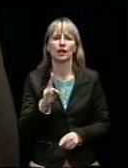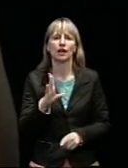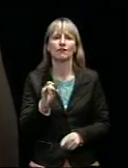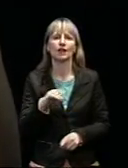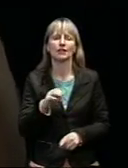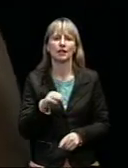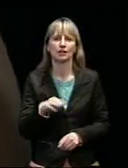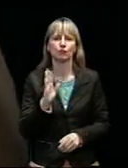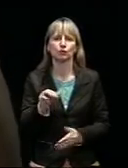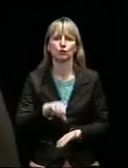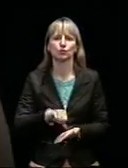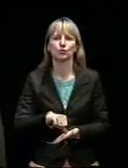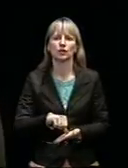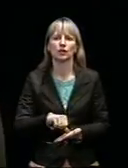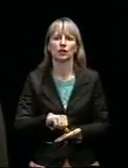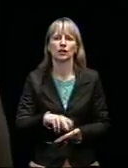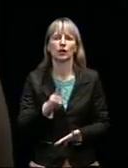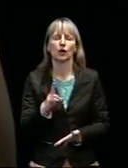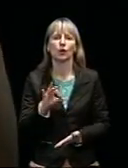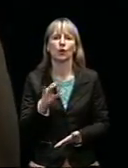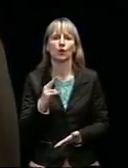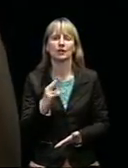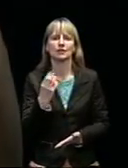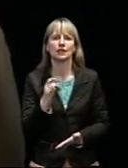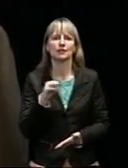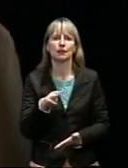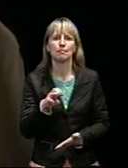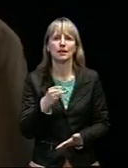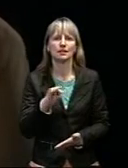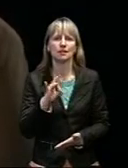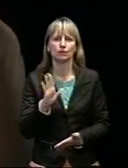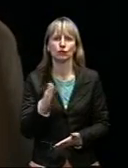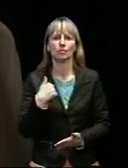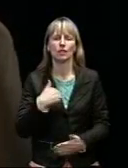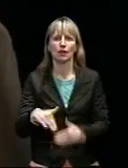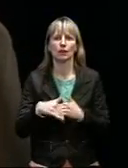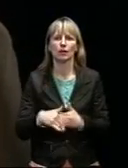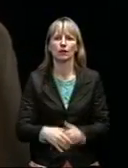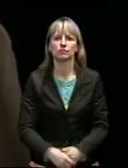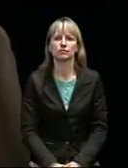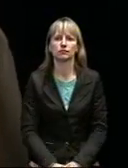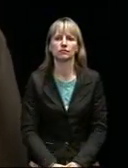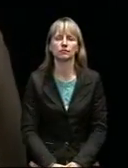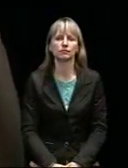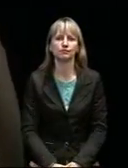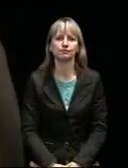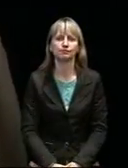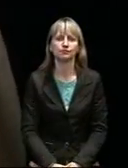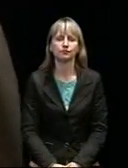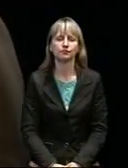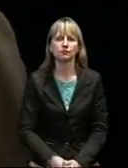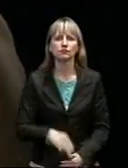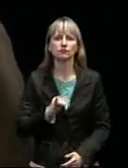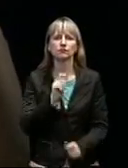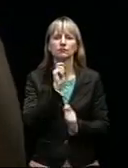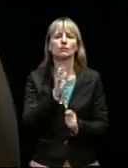участвовать. Концертмейстер Аланта Дамаскина будет мне помогать. И, в принципе,